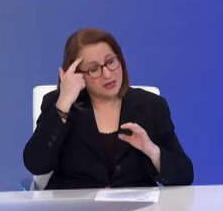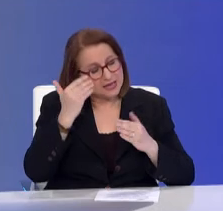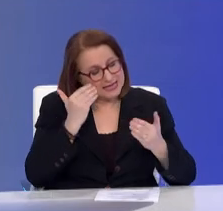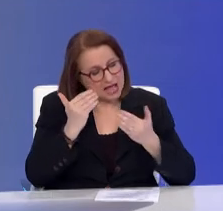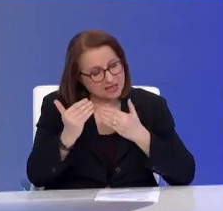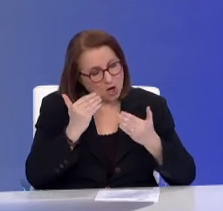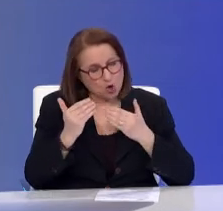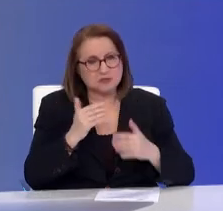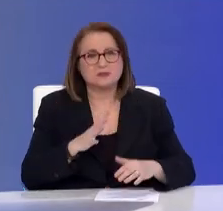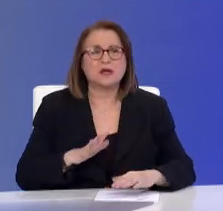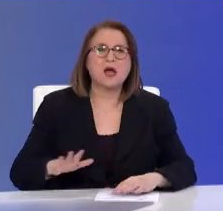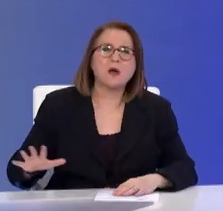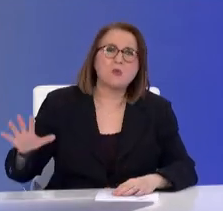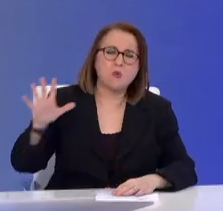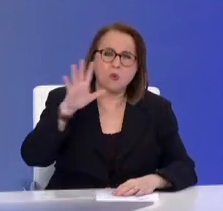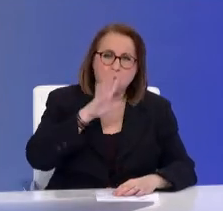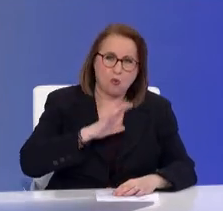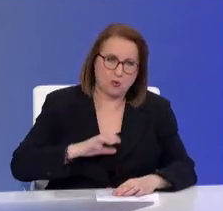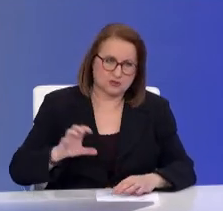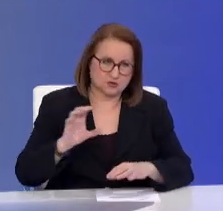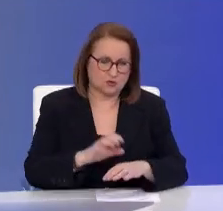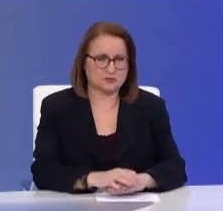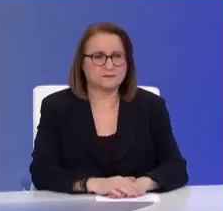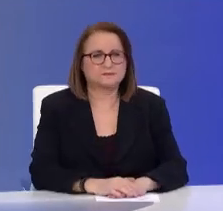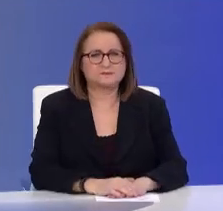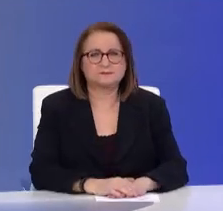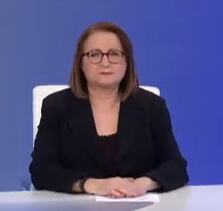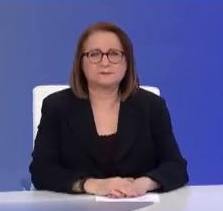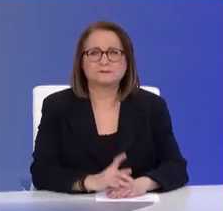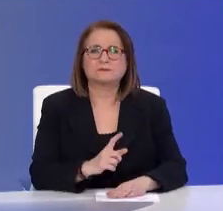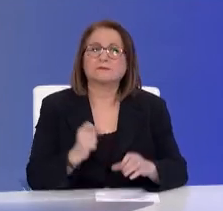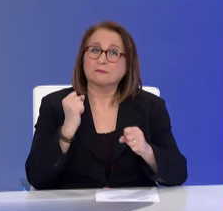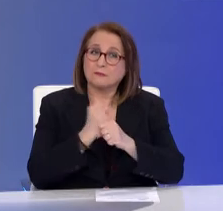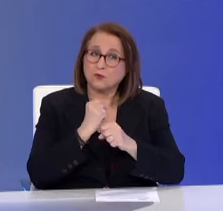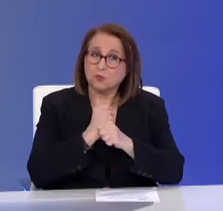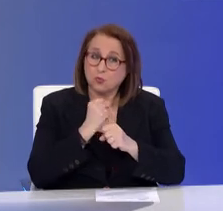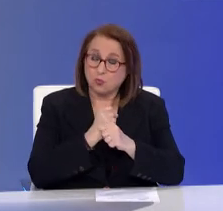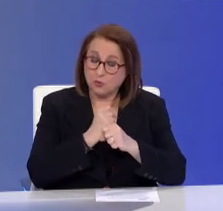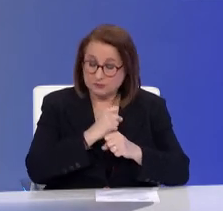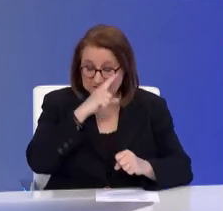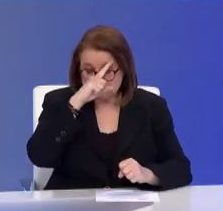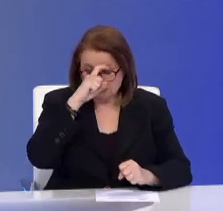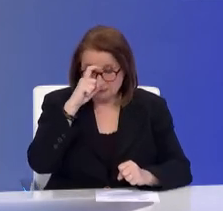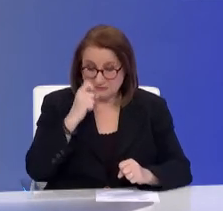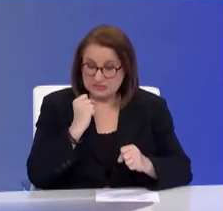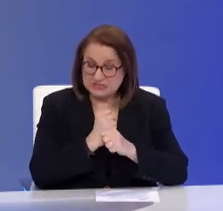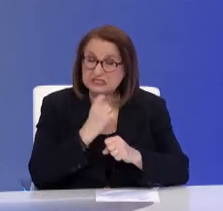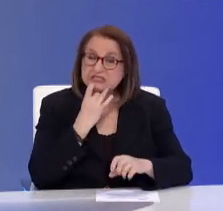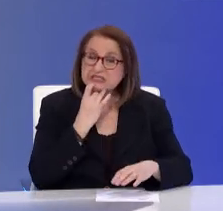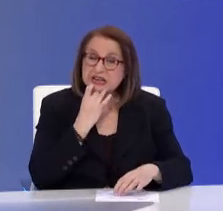από όλες τις πλευρές. Δούλεψε σκληρά για την